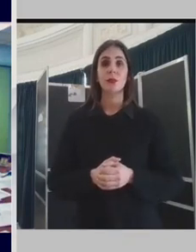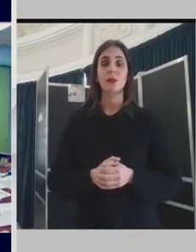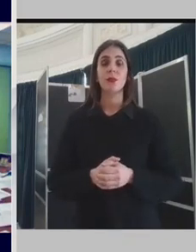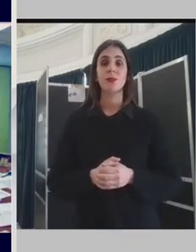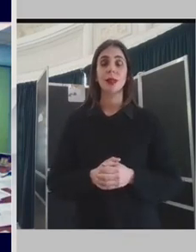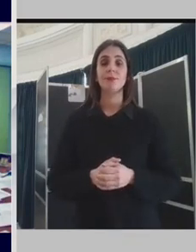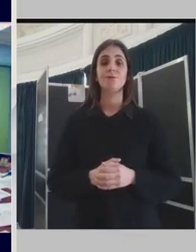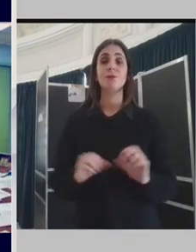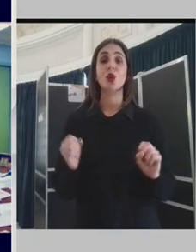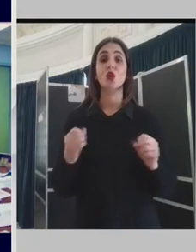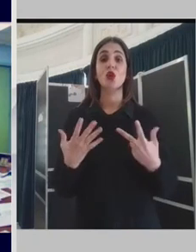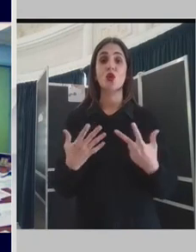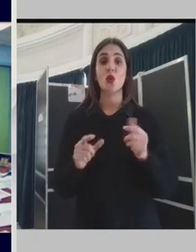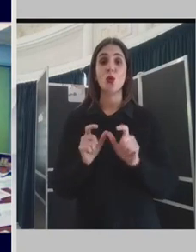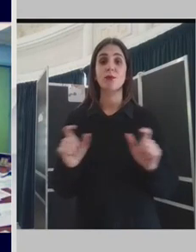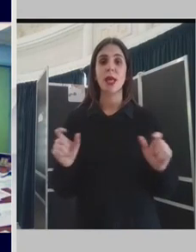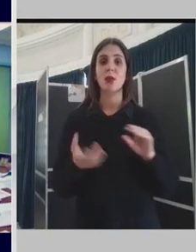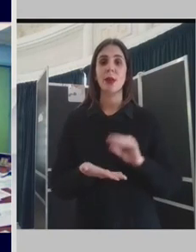18 presenze.